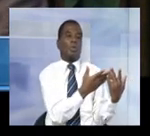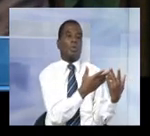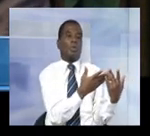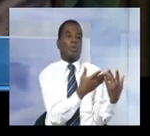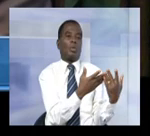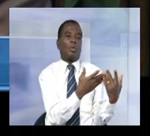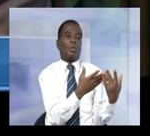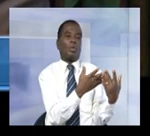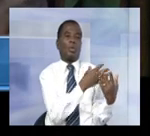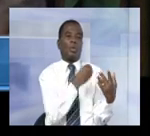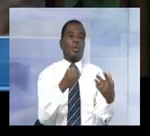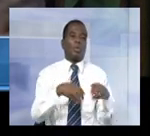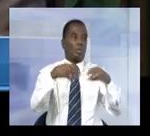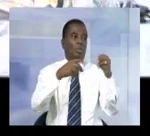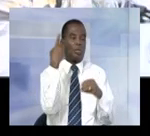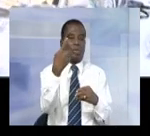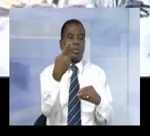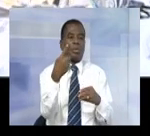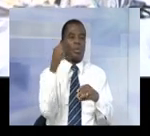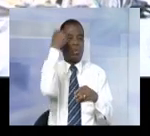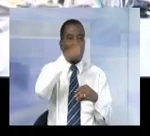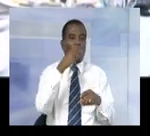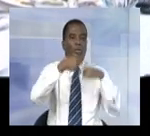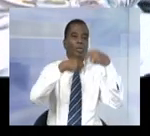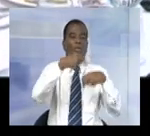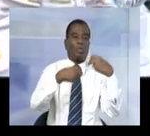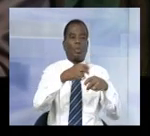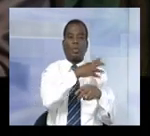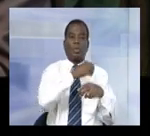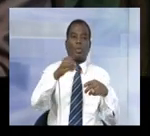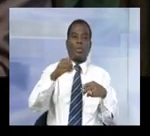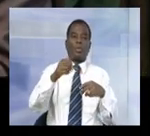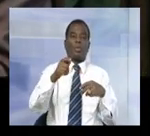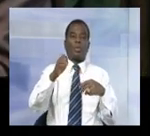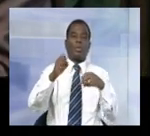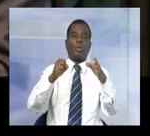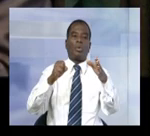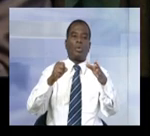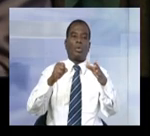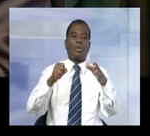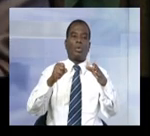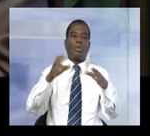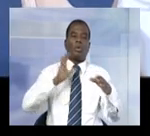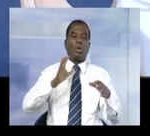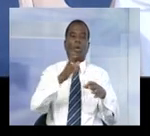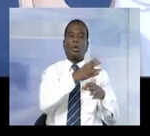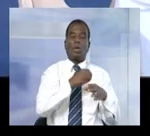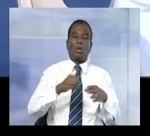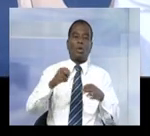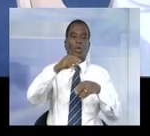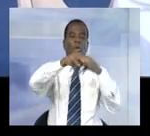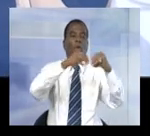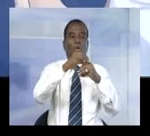L'intégration de l'Afrique, le marché unique africain, la question des barrières non tarifaires et notre mode de financement